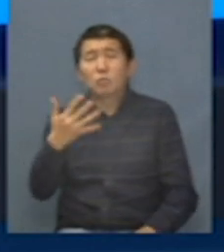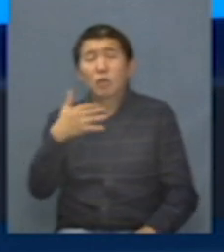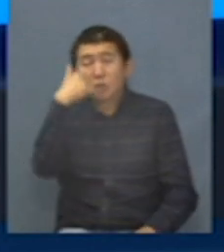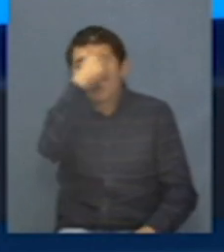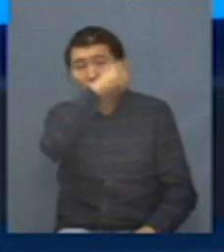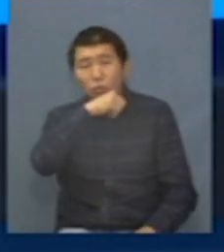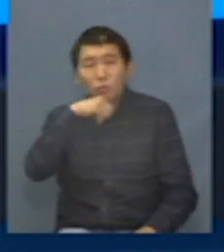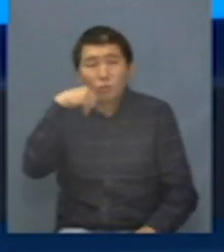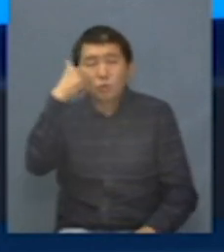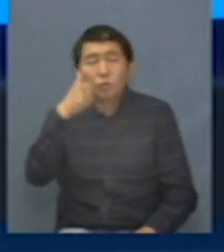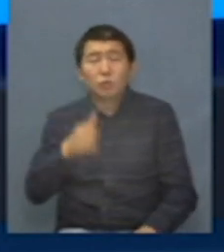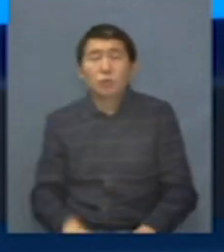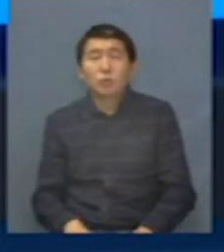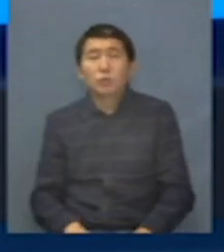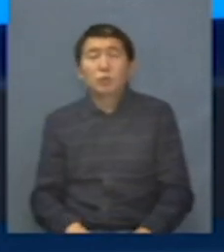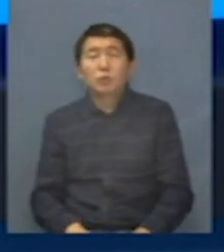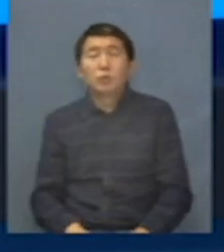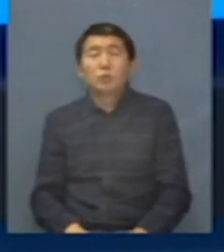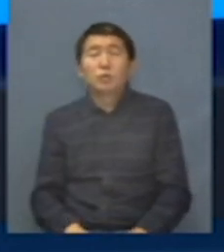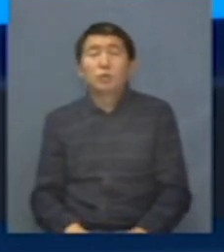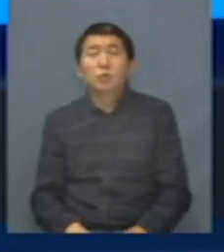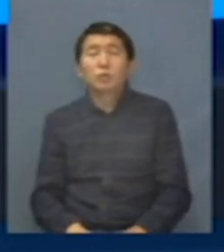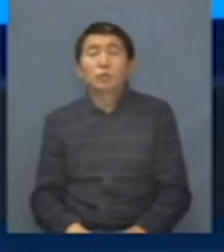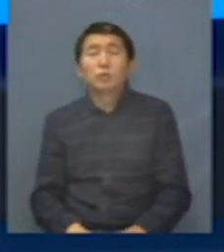внести своё имя в книгу рекордов